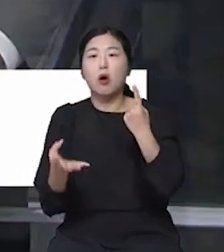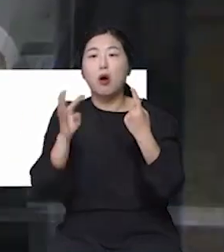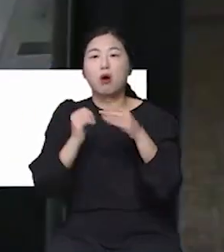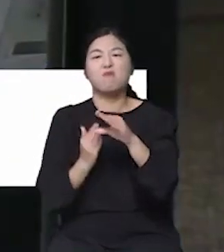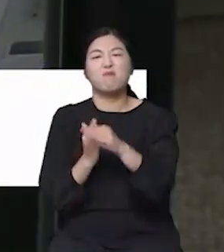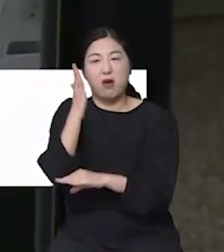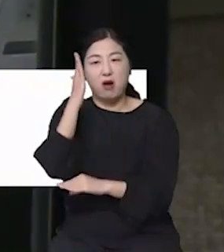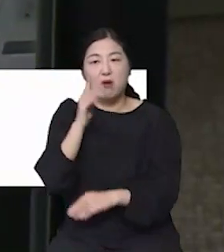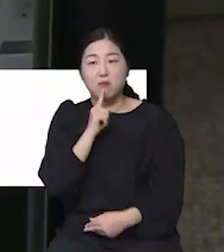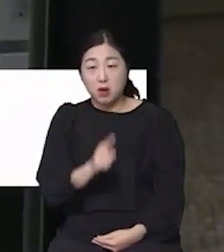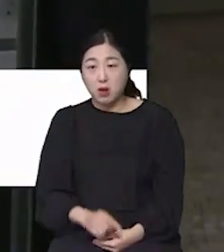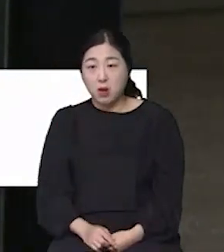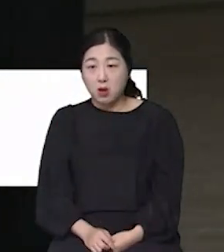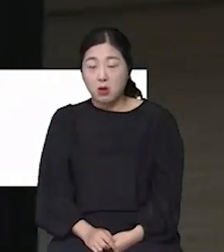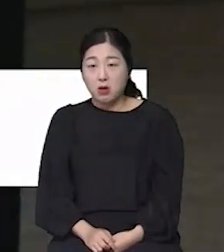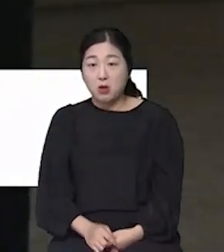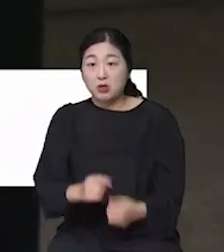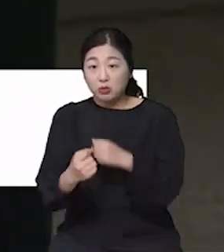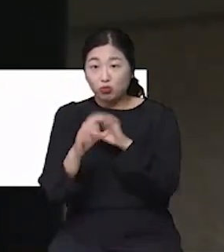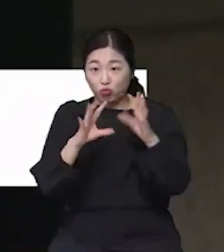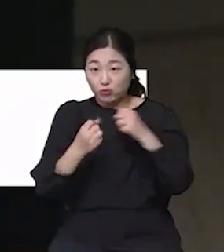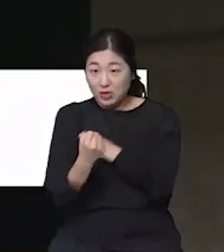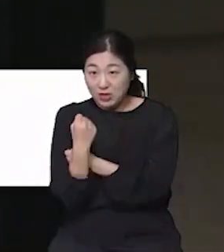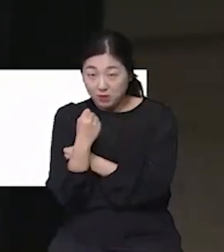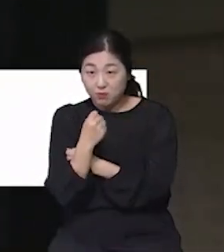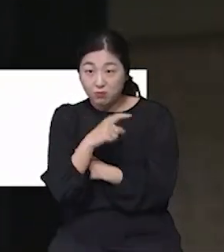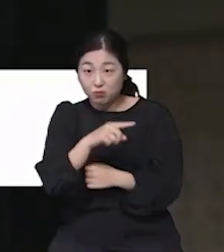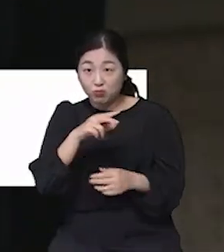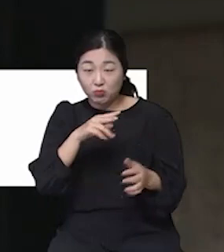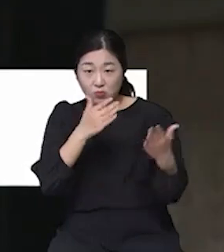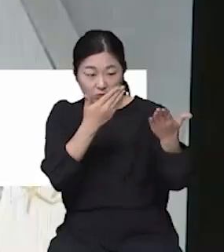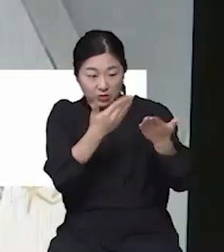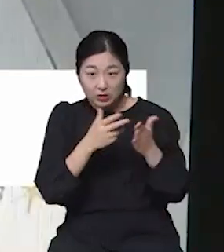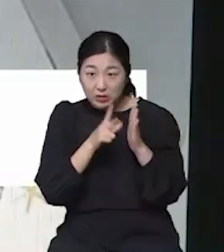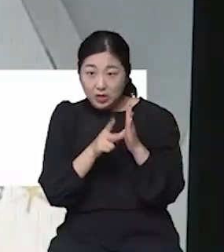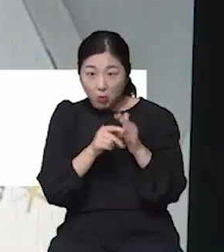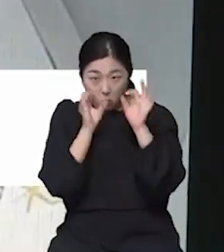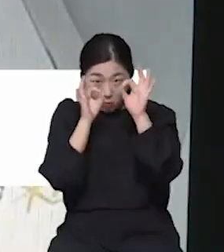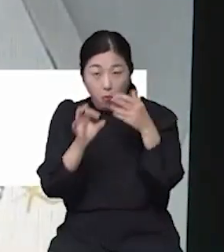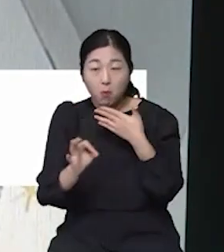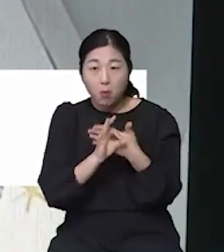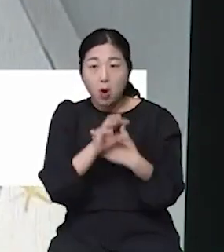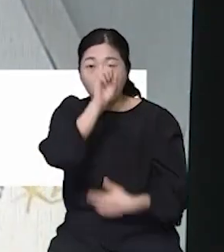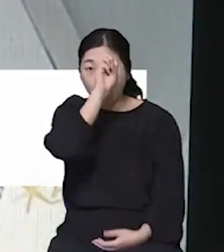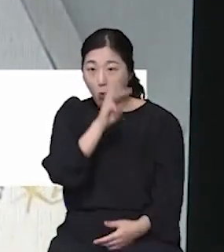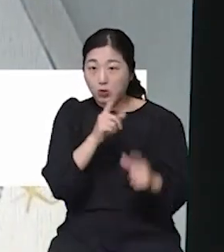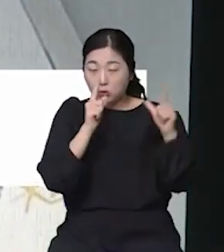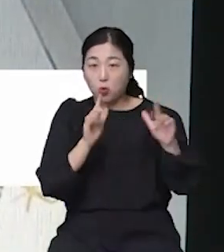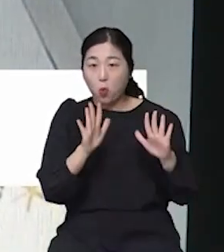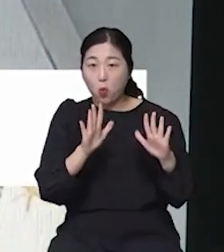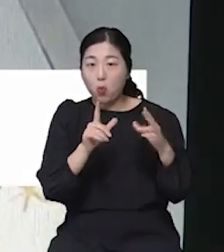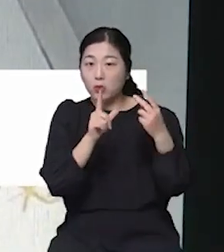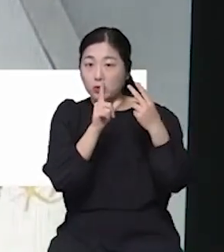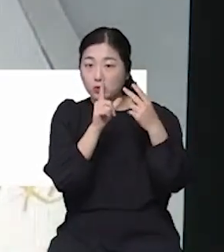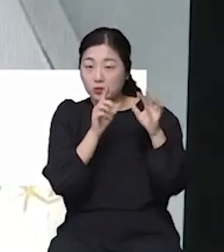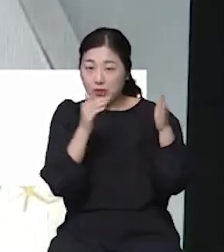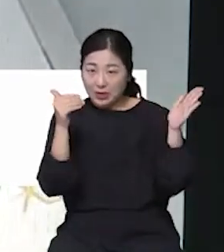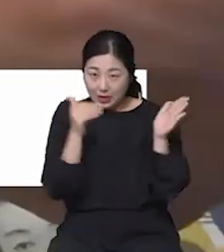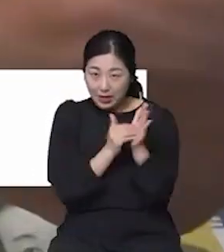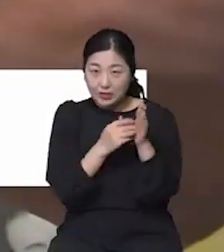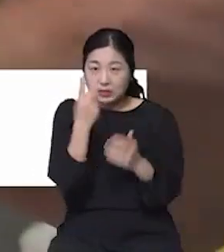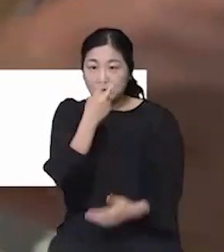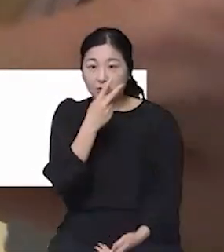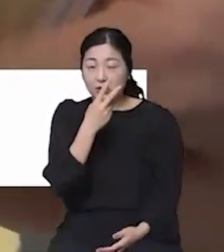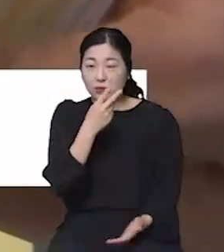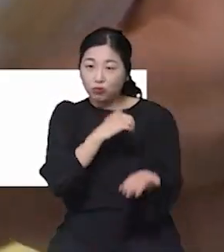집계됐습니다. 조은희 국민의힘 국회의원이 경찰청으로부터 받은 자료에 따르면 광주에선 올해 6월까지